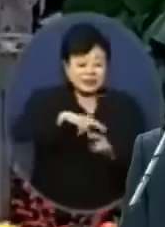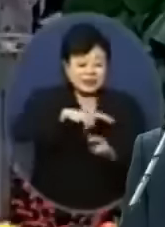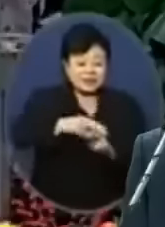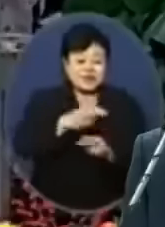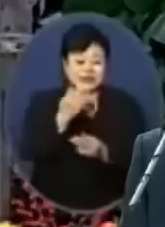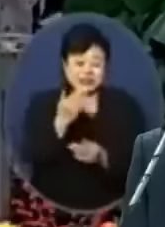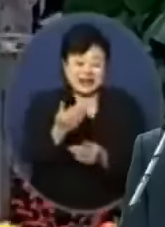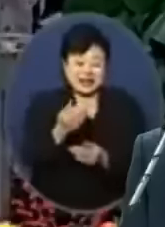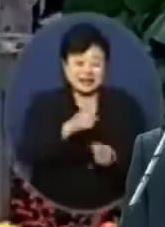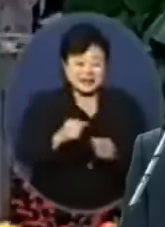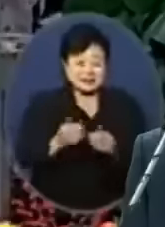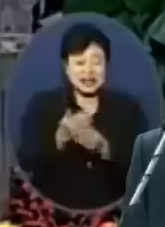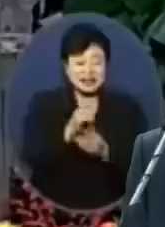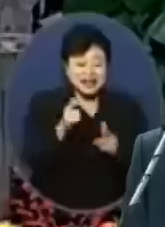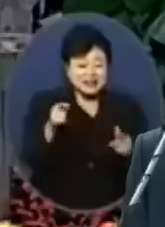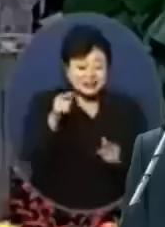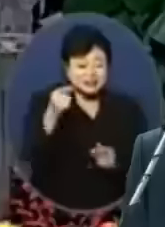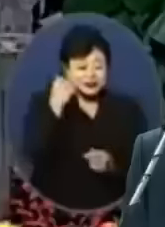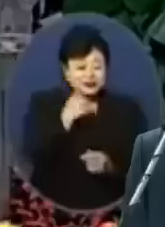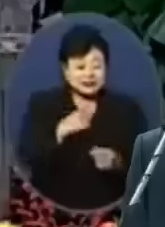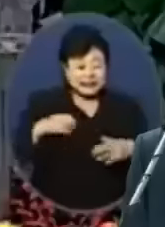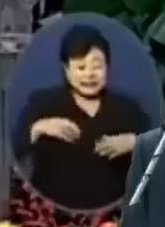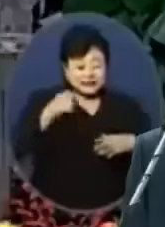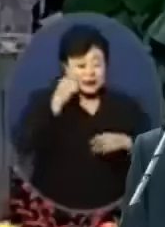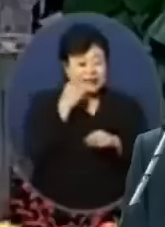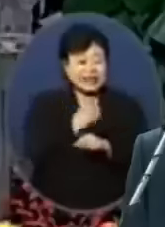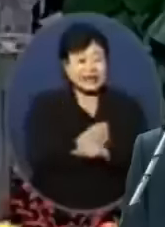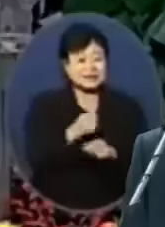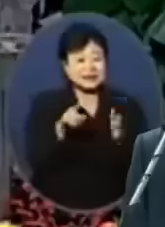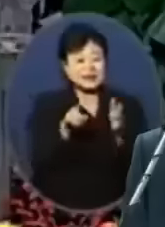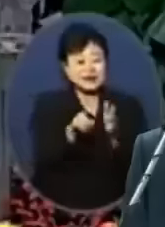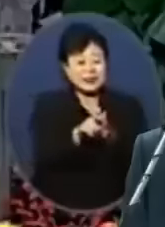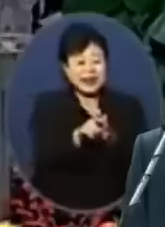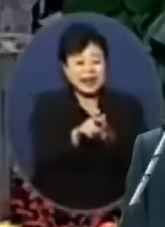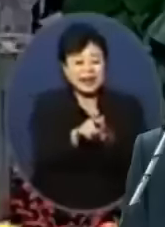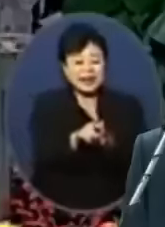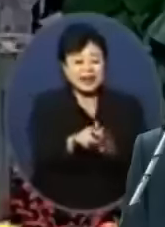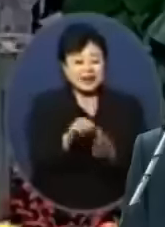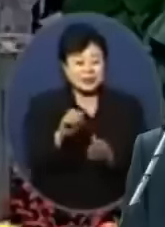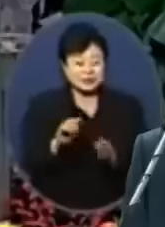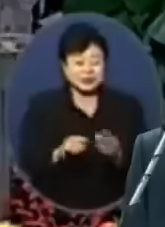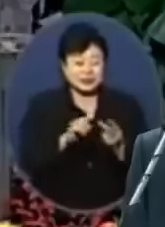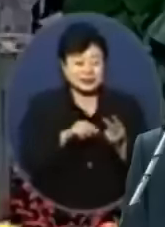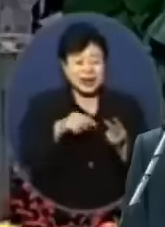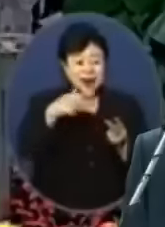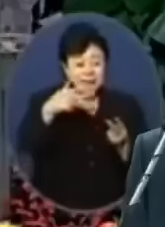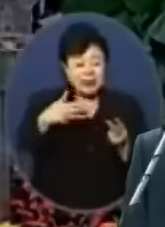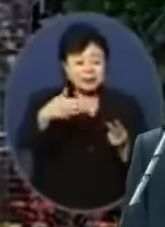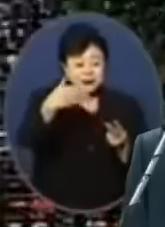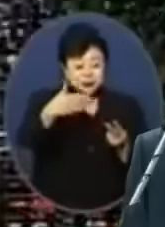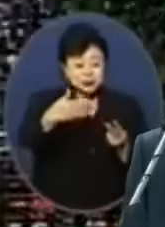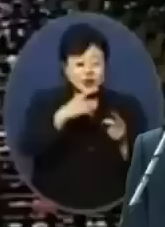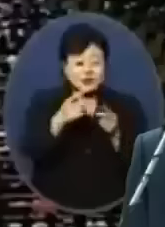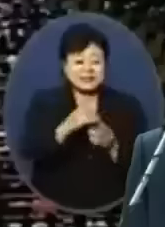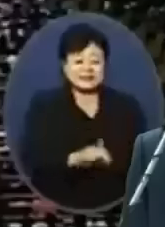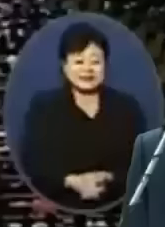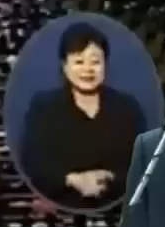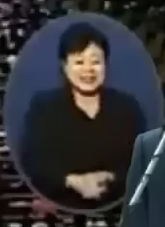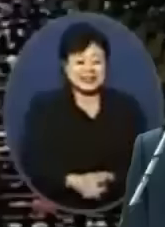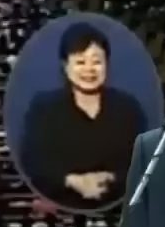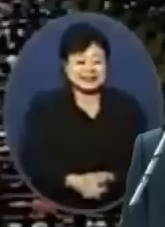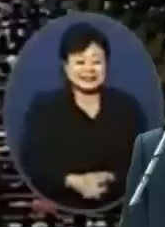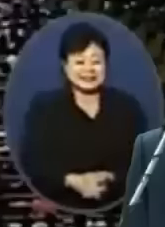선물이라. 행위에서 난 것이 아니니 이는 누구든지 자랑치 못하게 함이라고 에베소서 2장 8절로 9절에 말씀하고